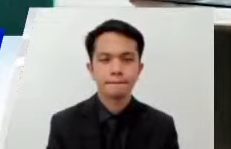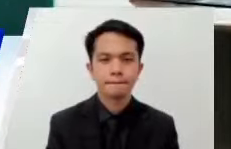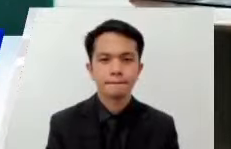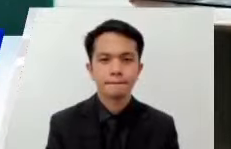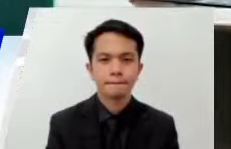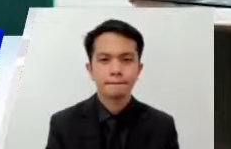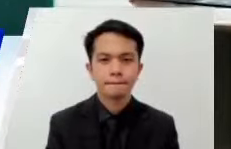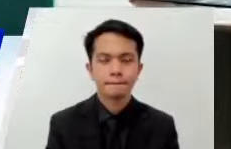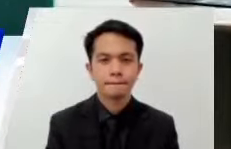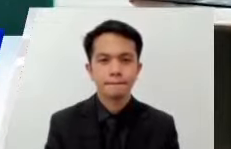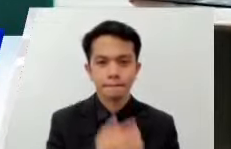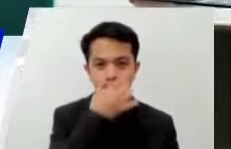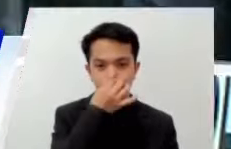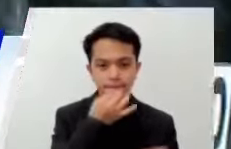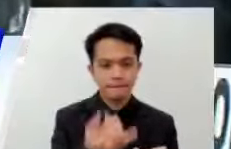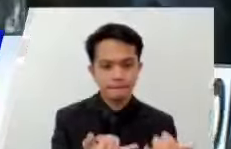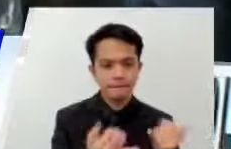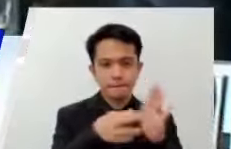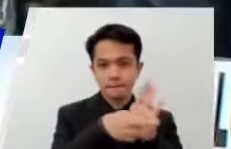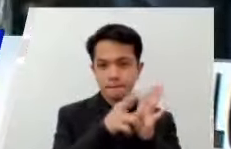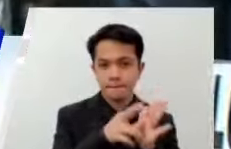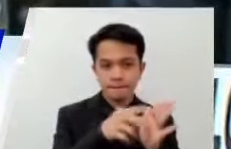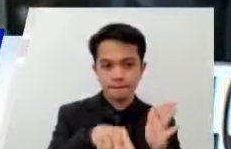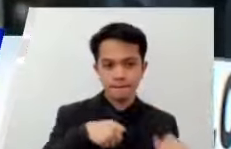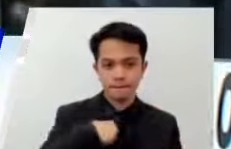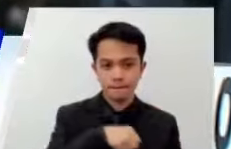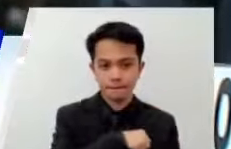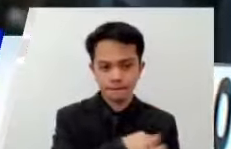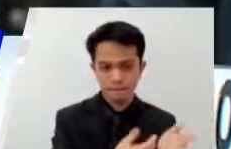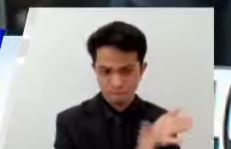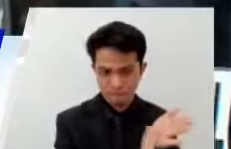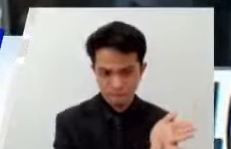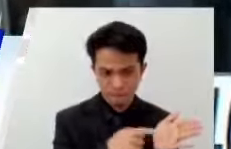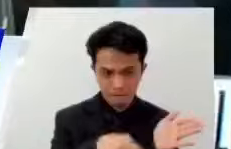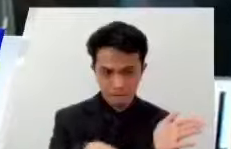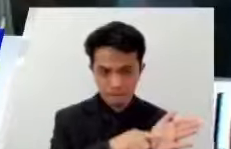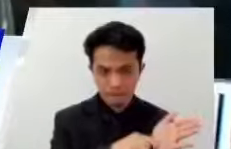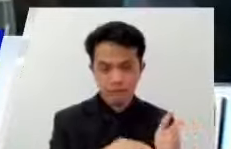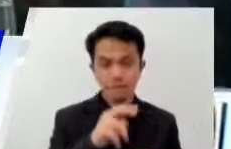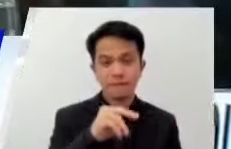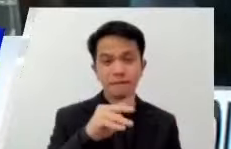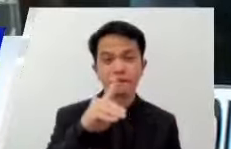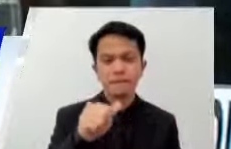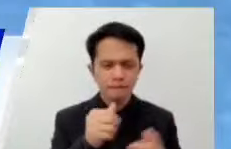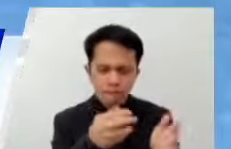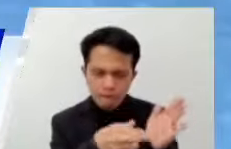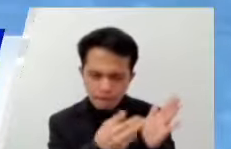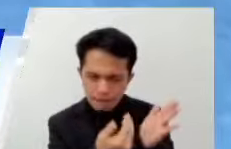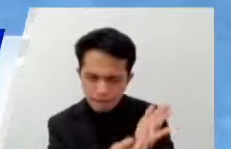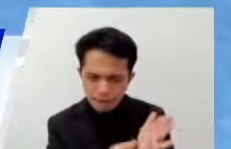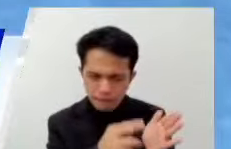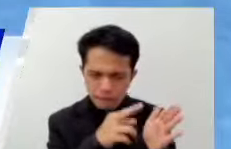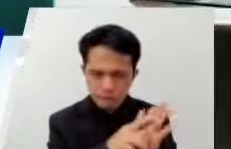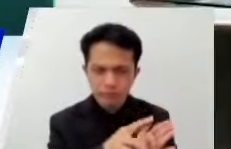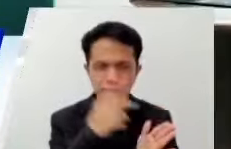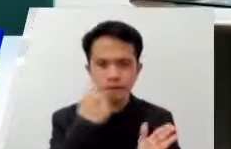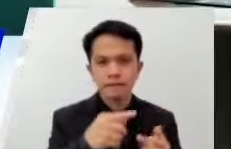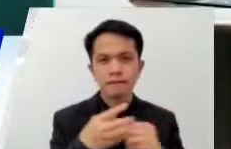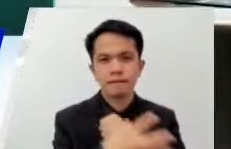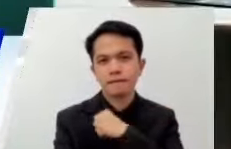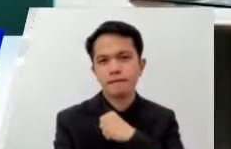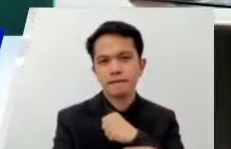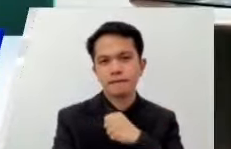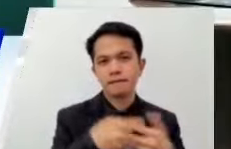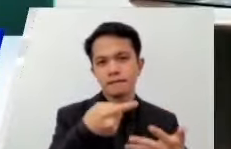Pinapareview ng mga senador ang basehan ng National Economic and Development Authority o NEDA sa kahirapan. Sa pagsisimula kasi ng briefing ng